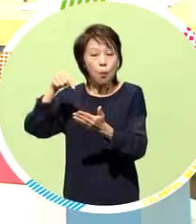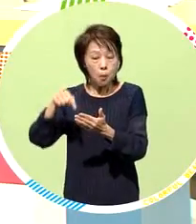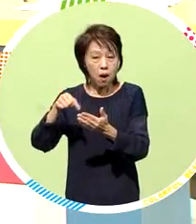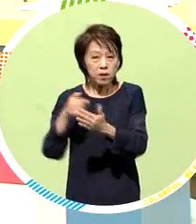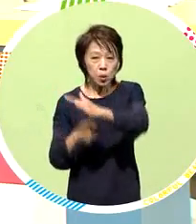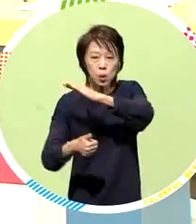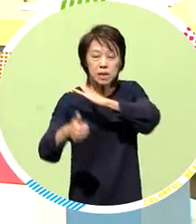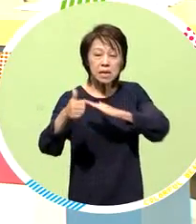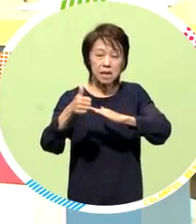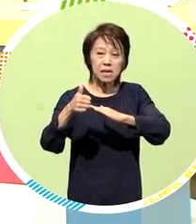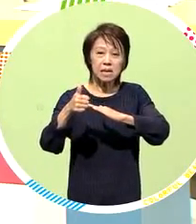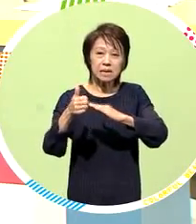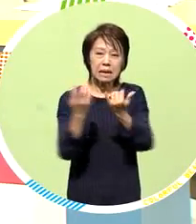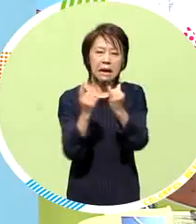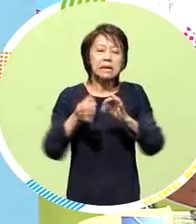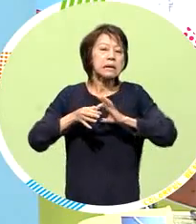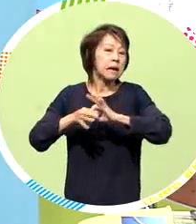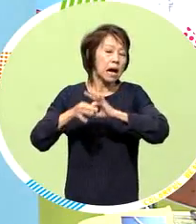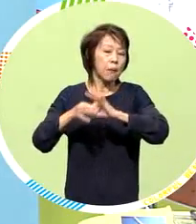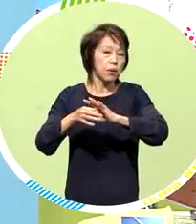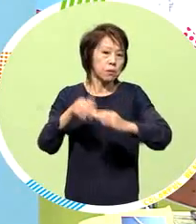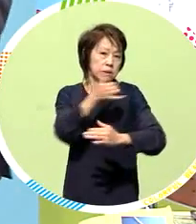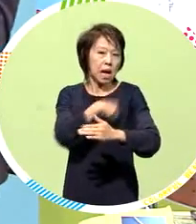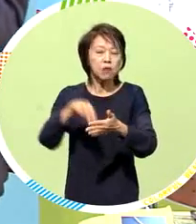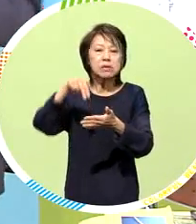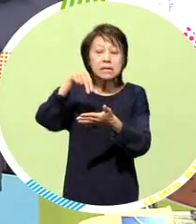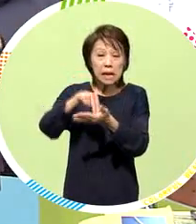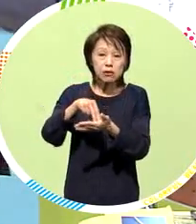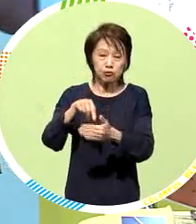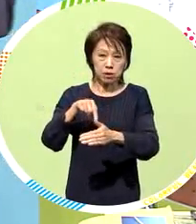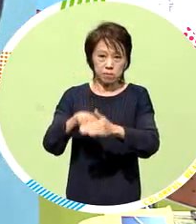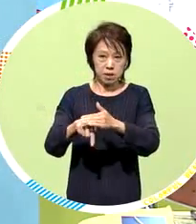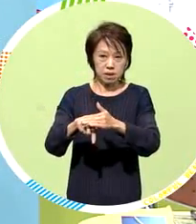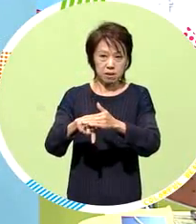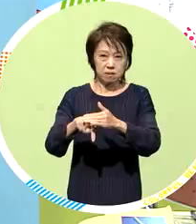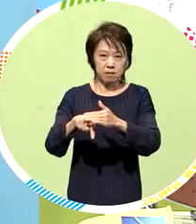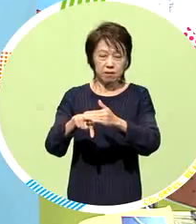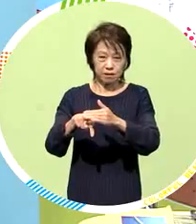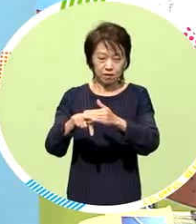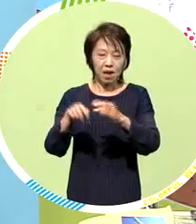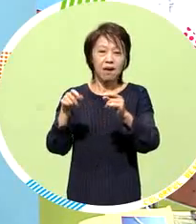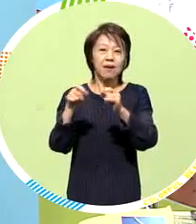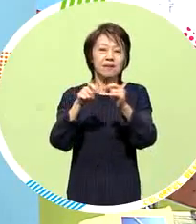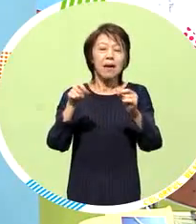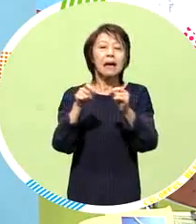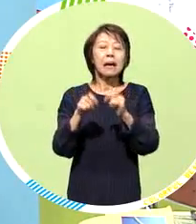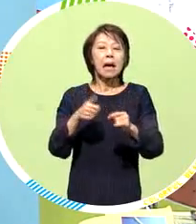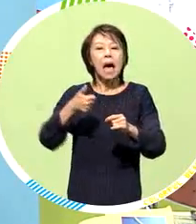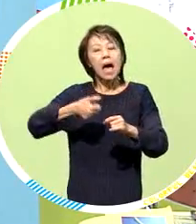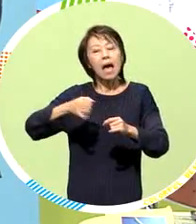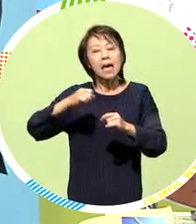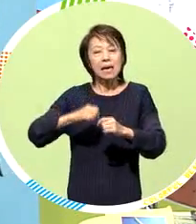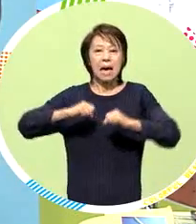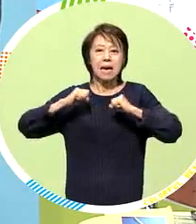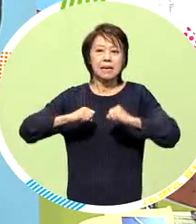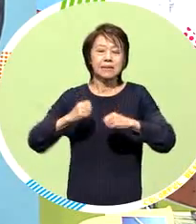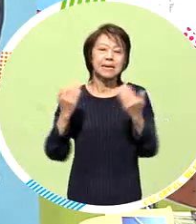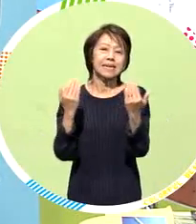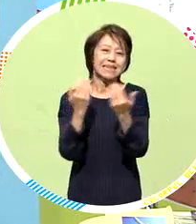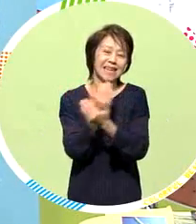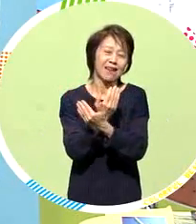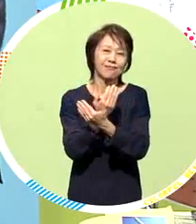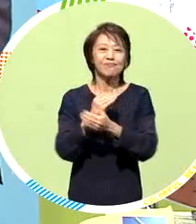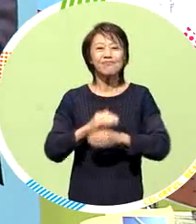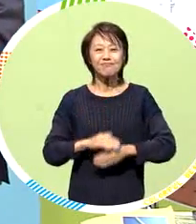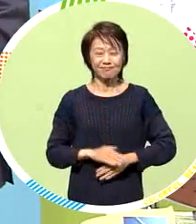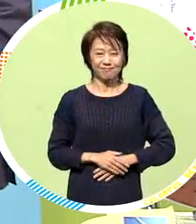誰かの役に立っているというがその眼科区画廊地を元気にするさせるということそれはわかったんで交友録ぼ